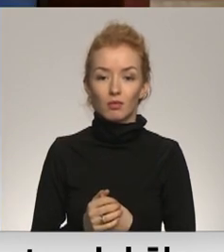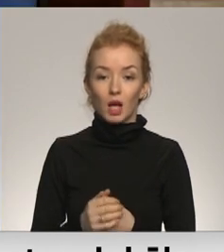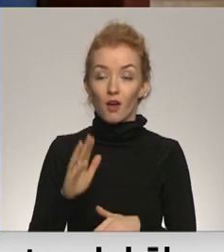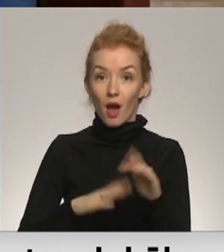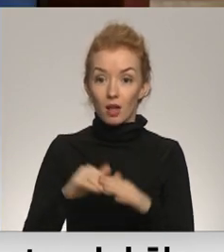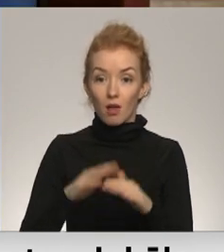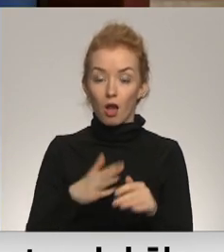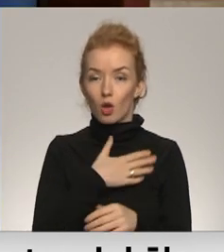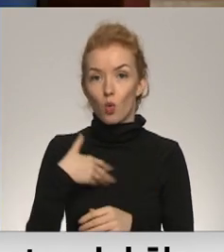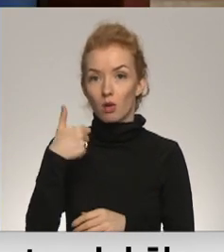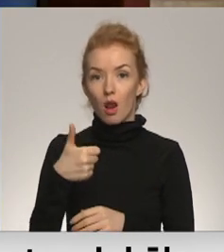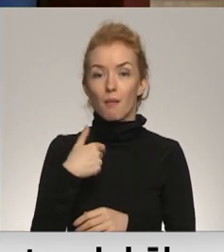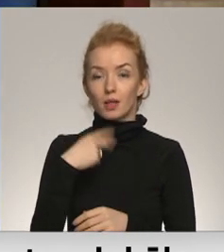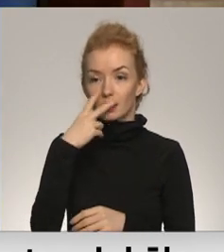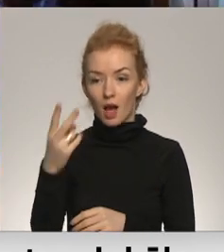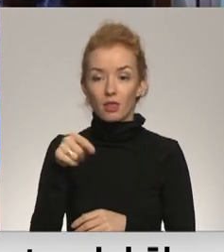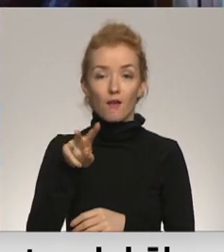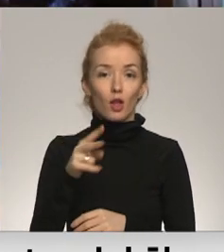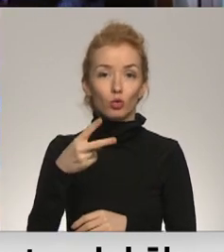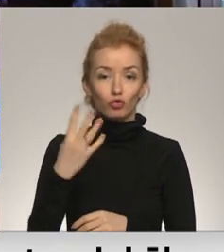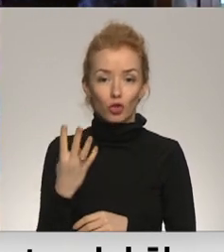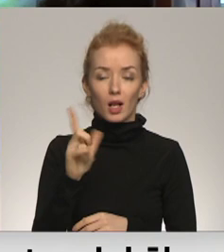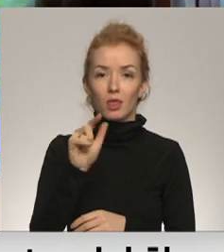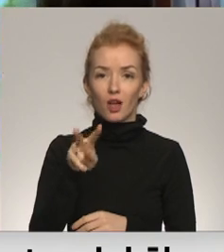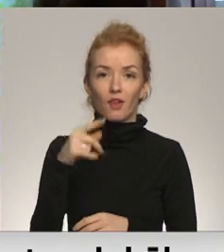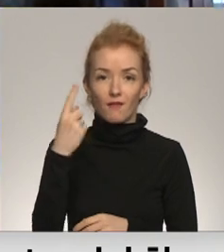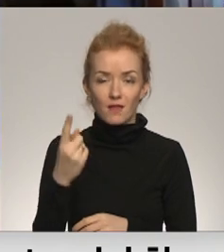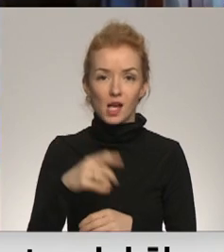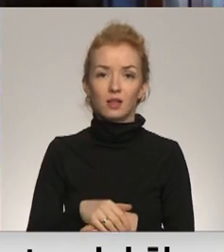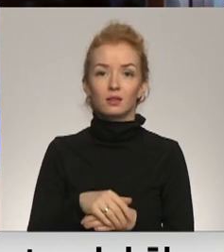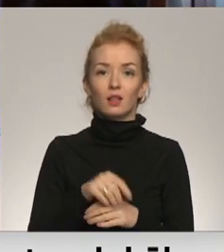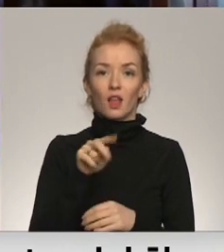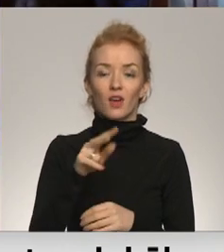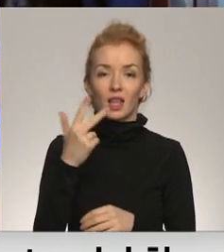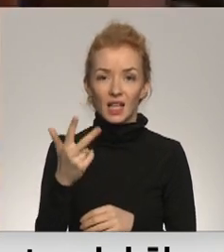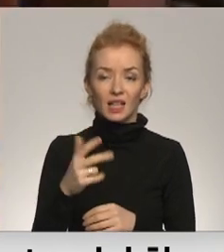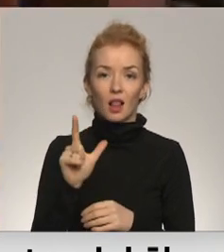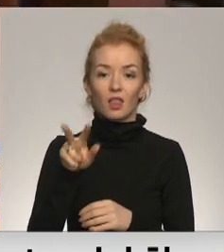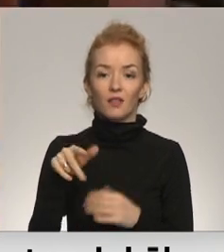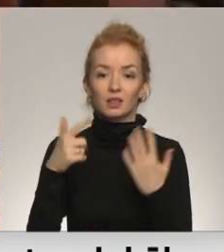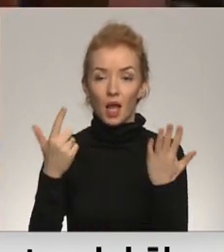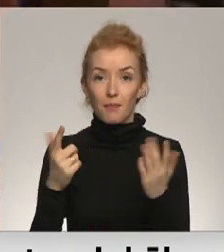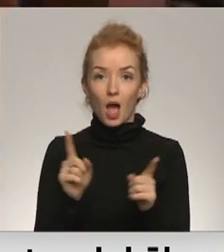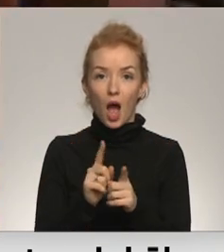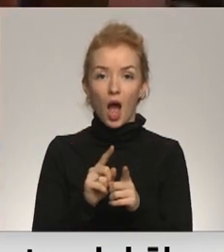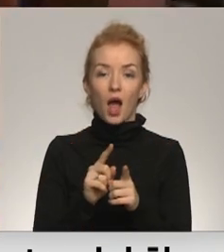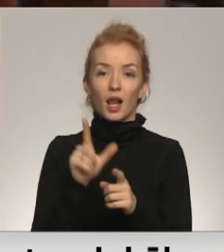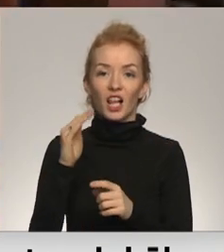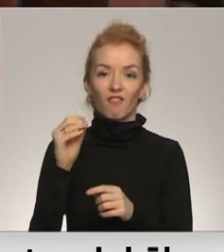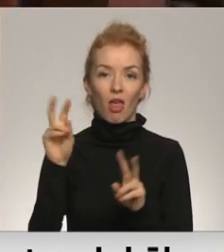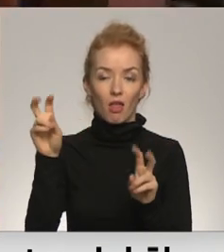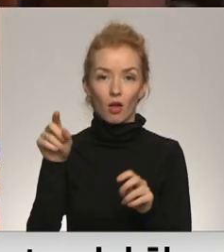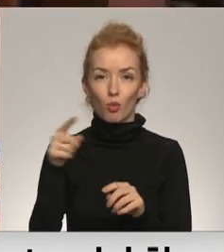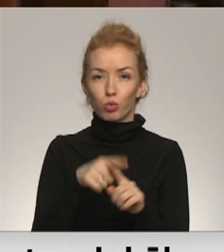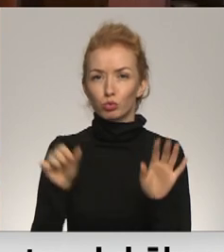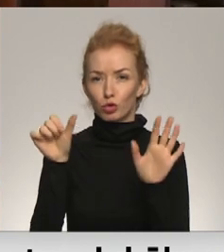kvalitāte ļoti laba. Es skatos 24 Latvija 1, tie 3 un 7 un Life es vēl skatos, jo tur ir no rītiem